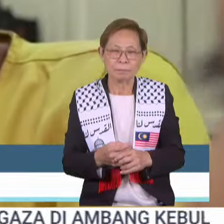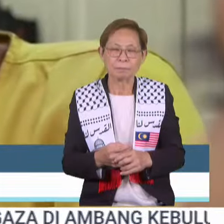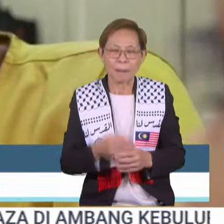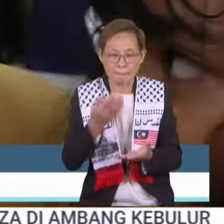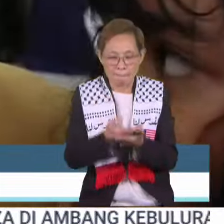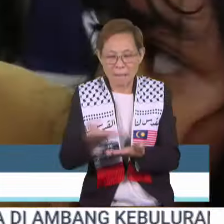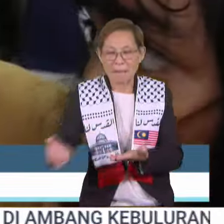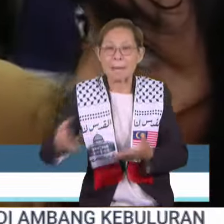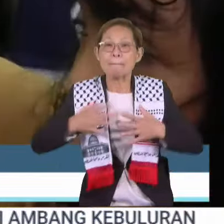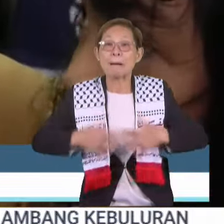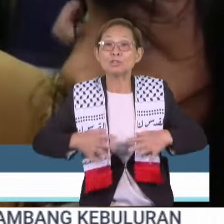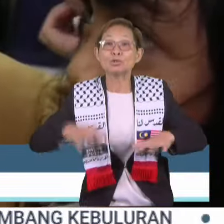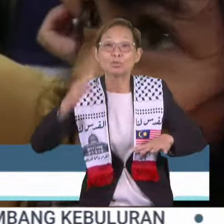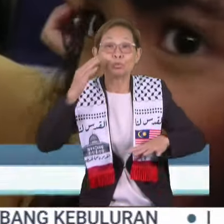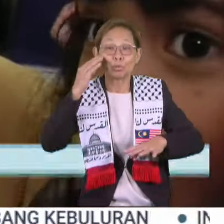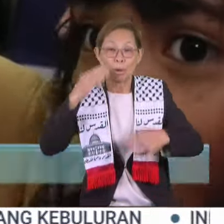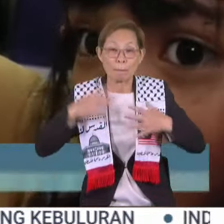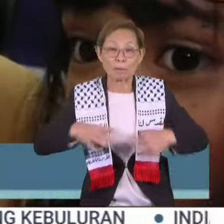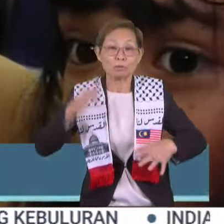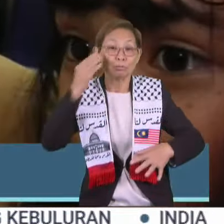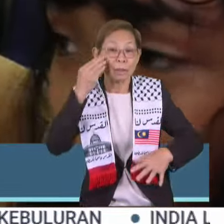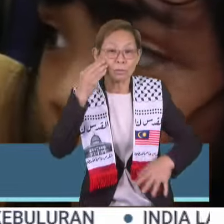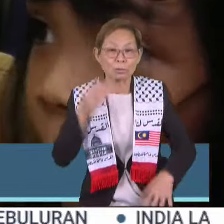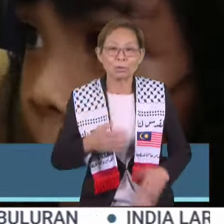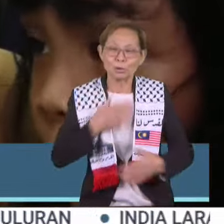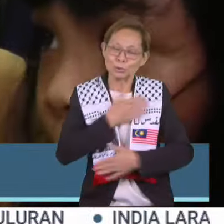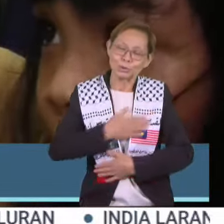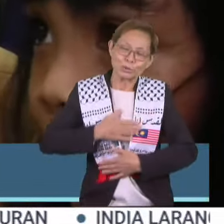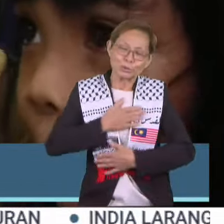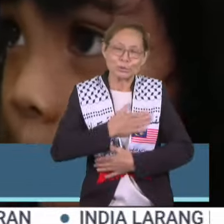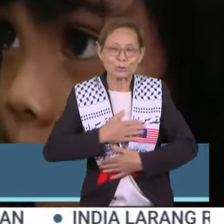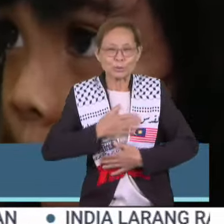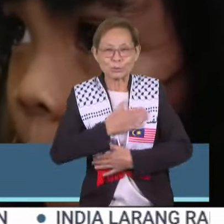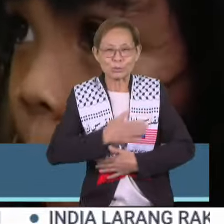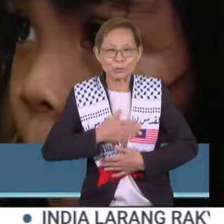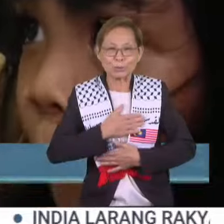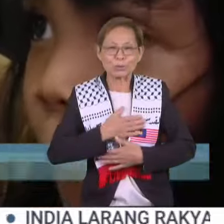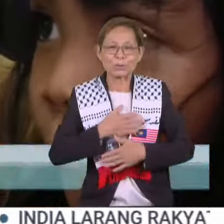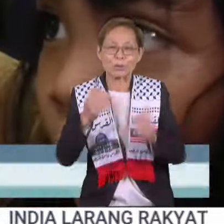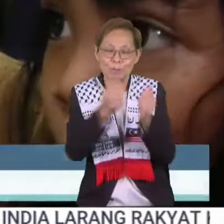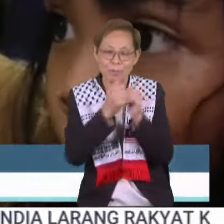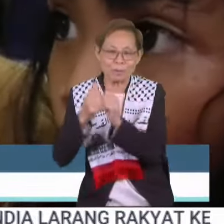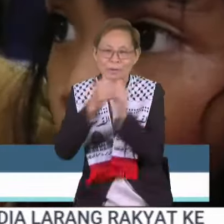Melayu. Senang macam aja dapat main macam dengan kawan-kawan.